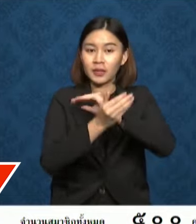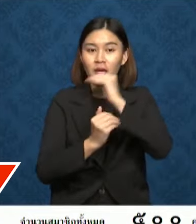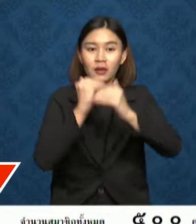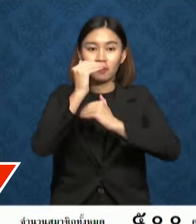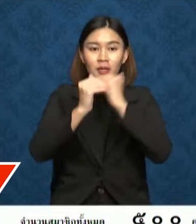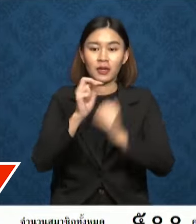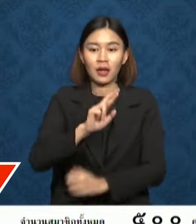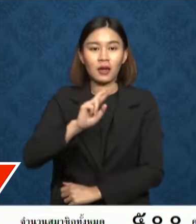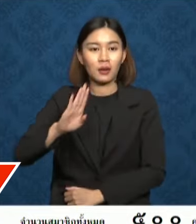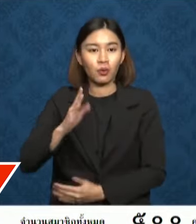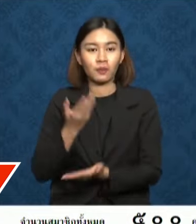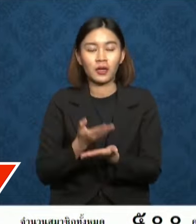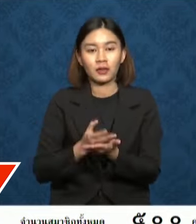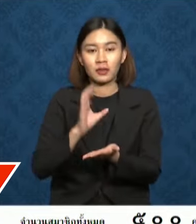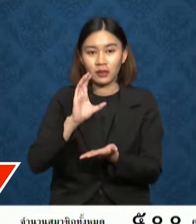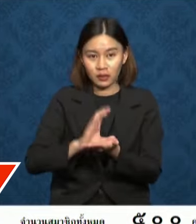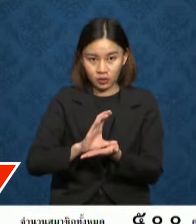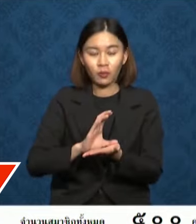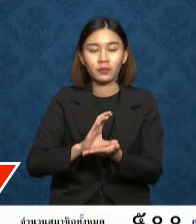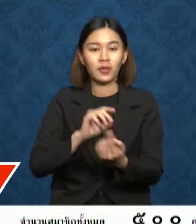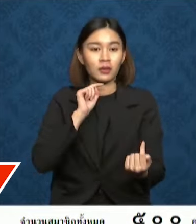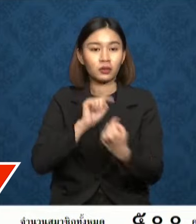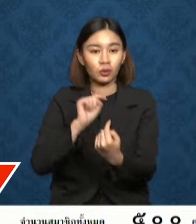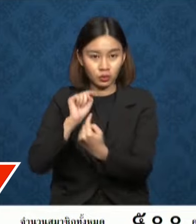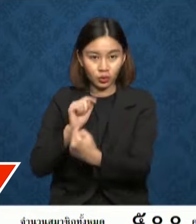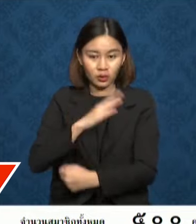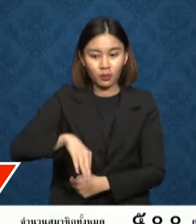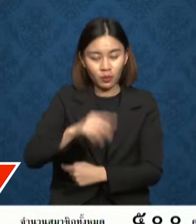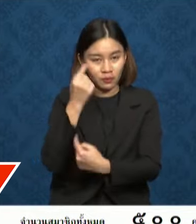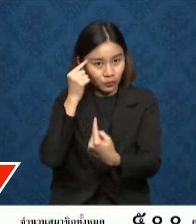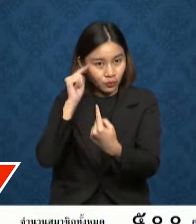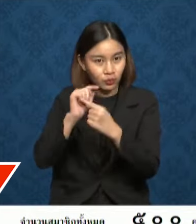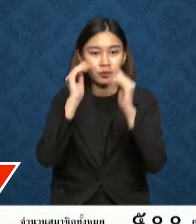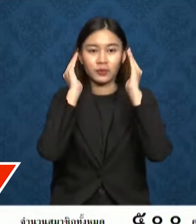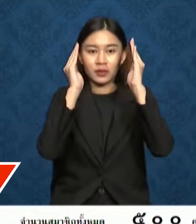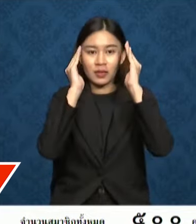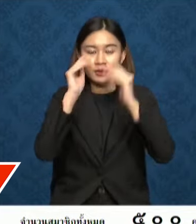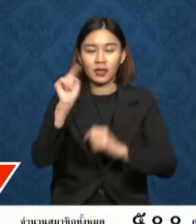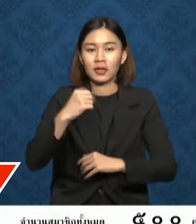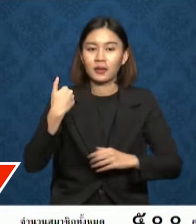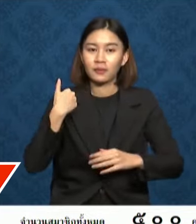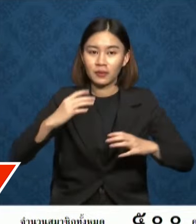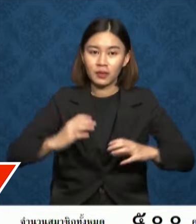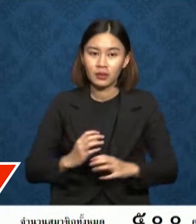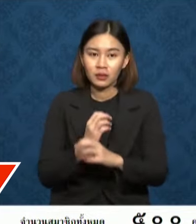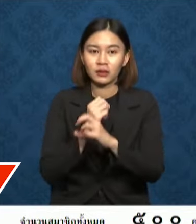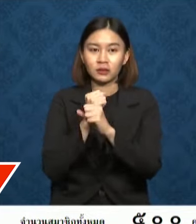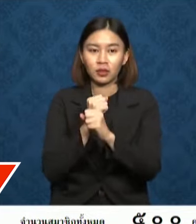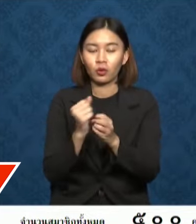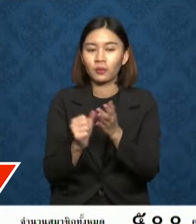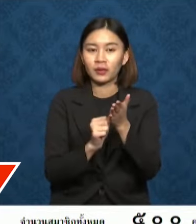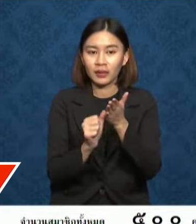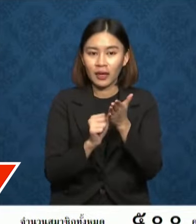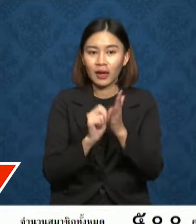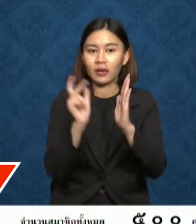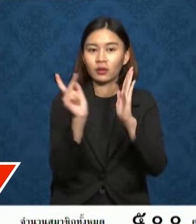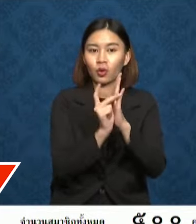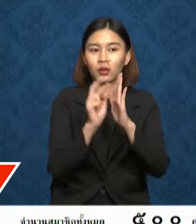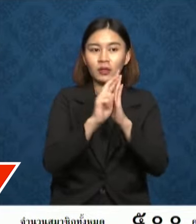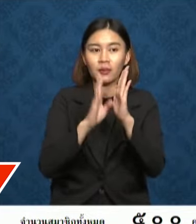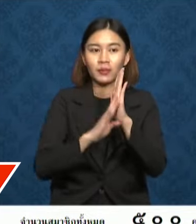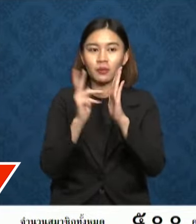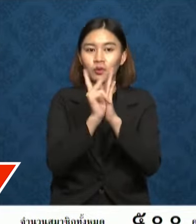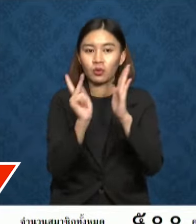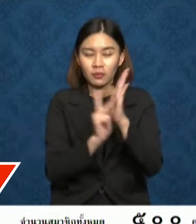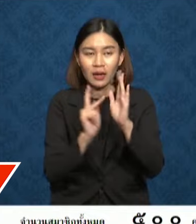รูประบบงบประมาณทิพรึงปัฒนาที่เรามุงมนตงใจว่าจะมีข้อสรุปว่เราจะต้ปับปุงกฎระเบียบหอกฎ